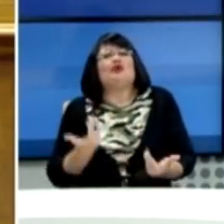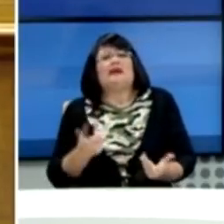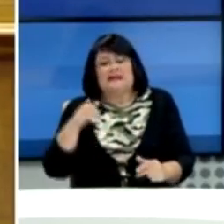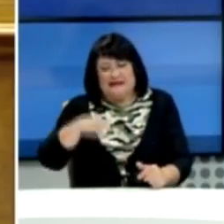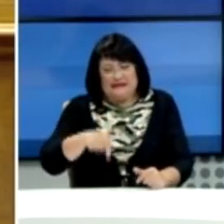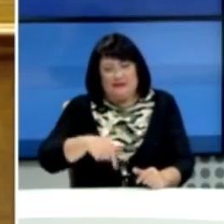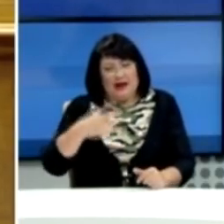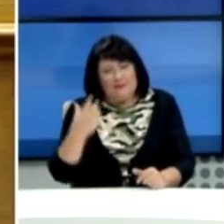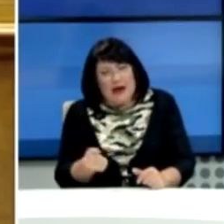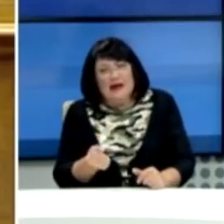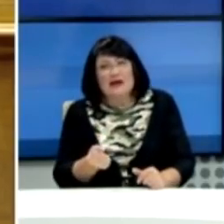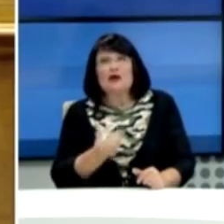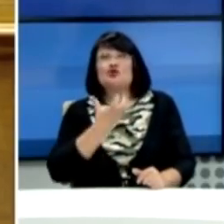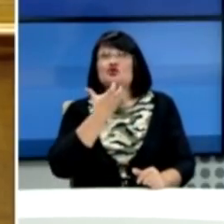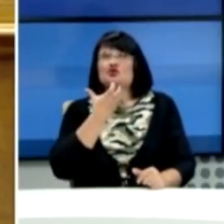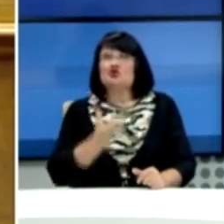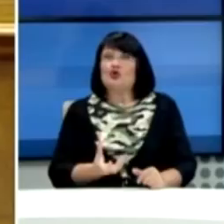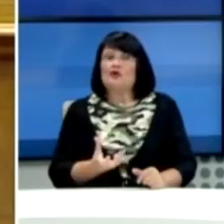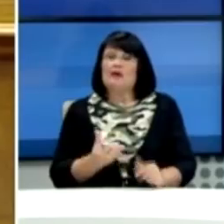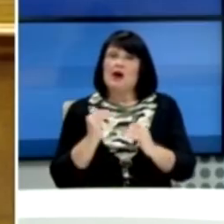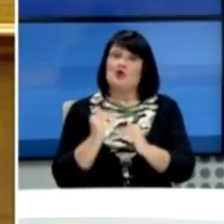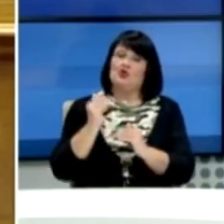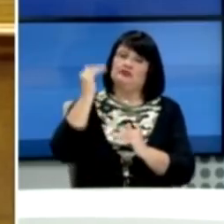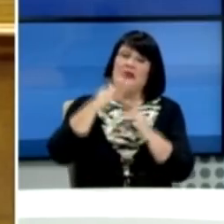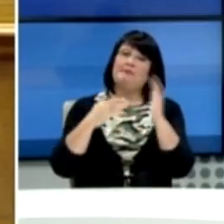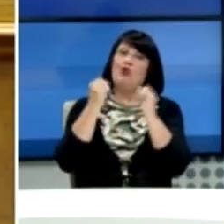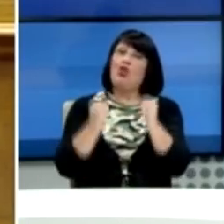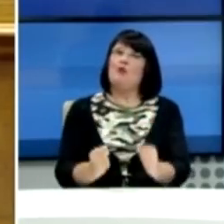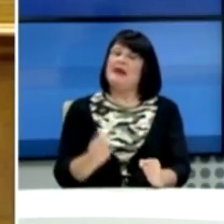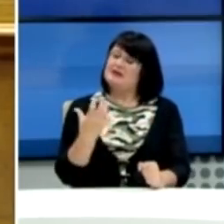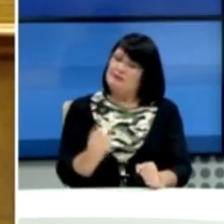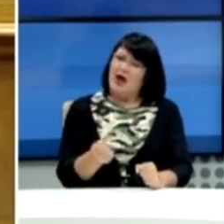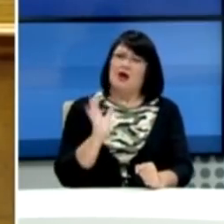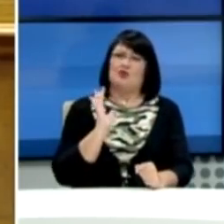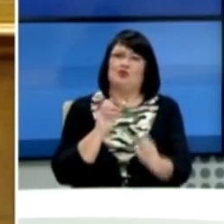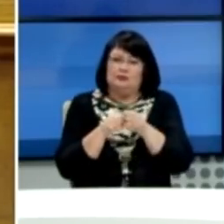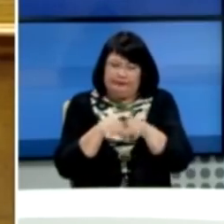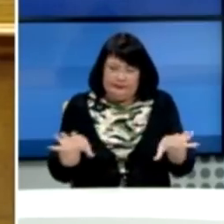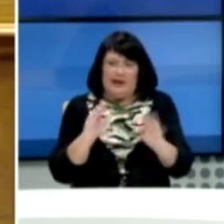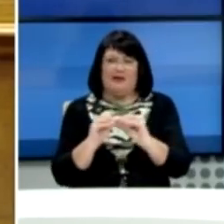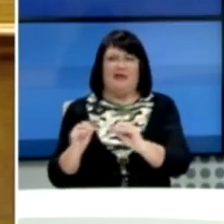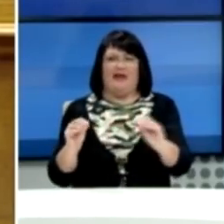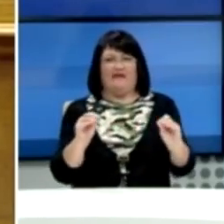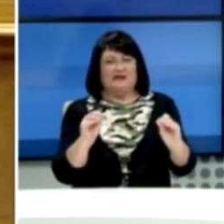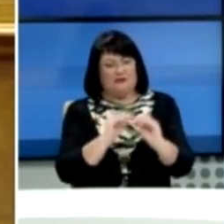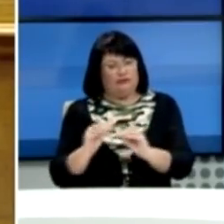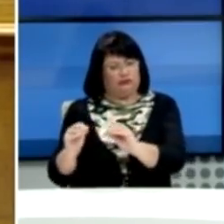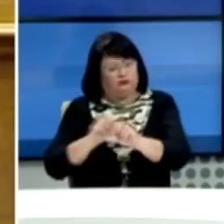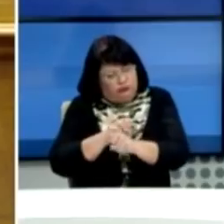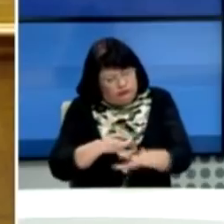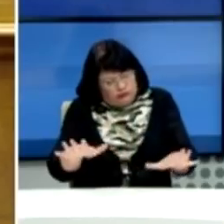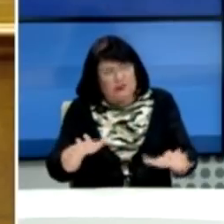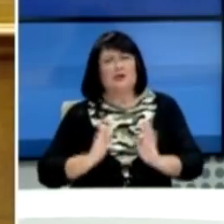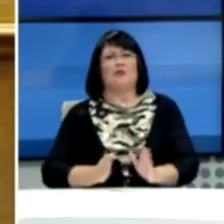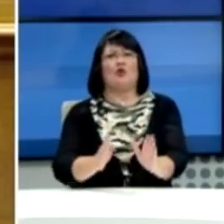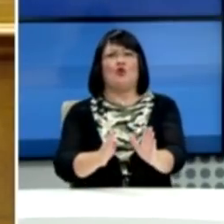ότι σήμερα υπάρχει σοβαρό επίπεδο υποδομών και για να απλωθεί η εκπαιδευτική διαδικασία και για